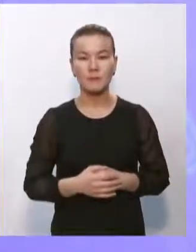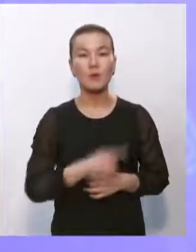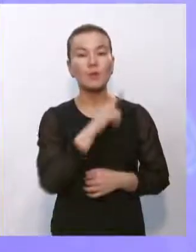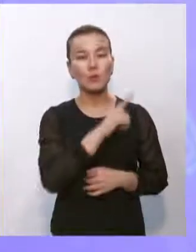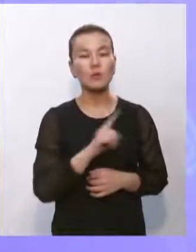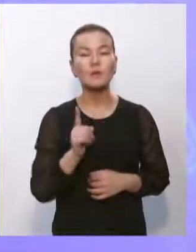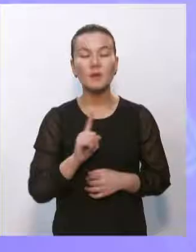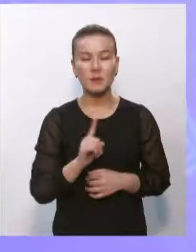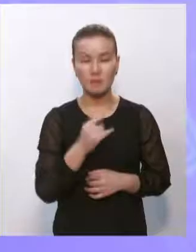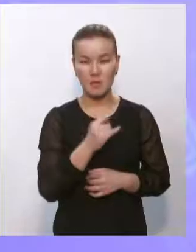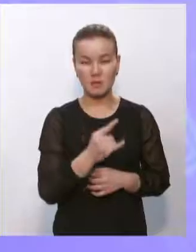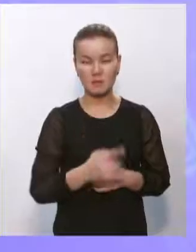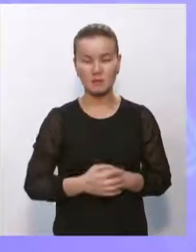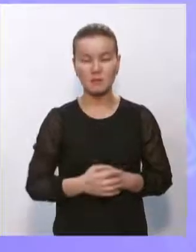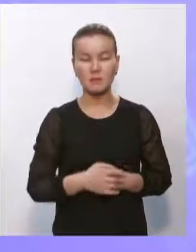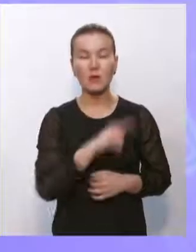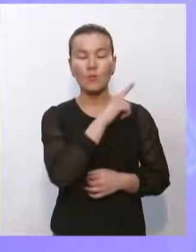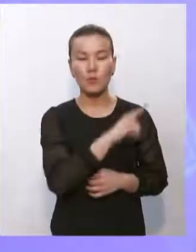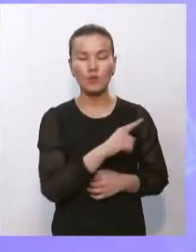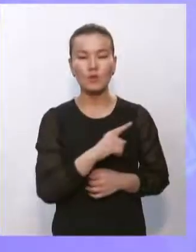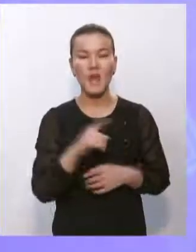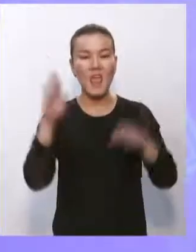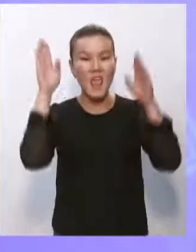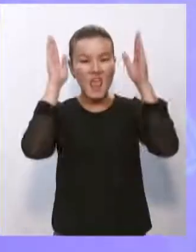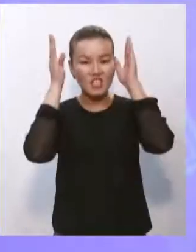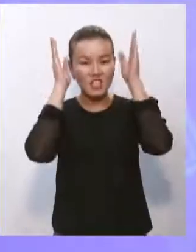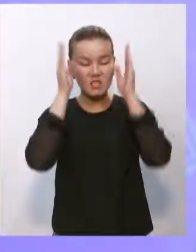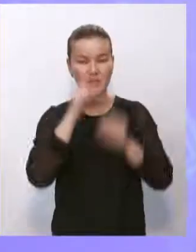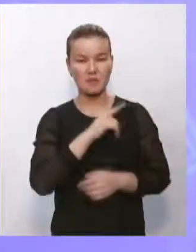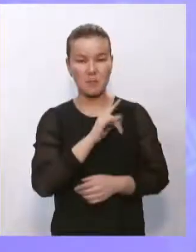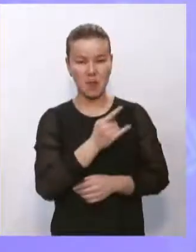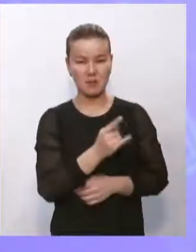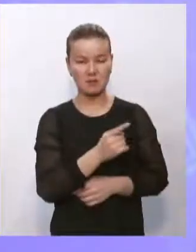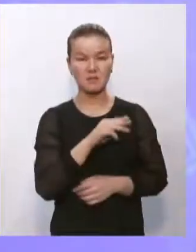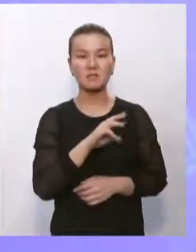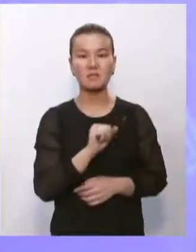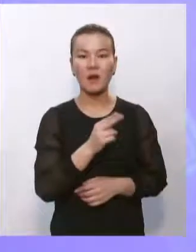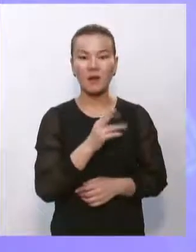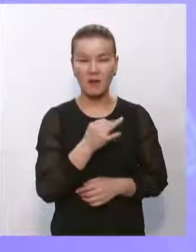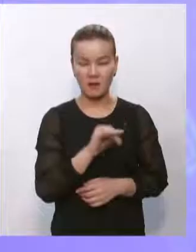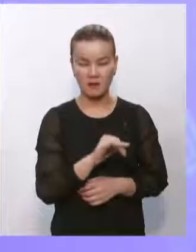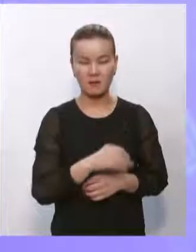Бул эмненин баласы? Бул эшектин баласы, такай.